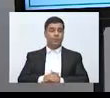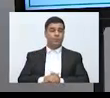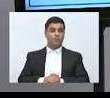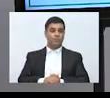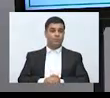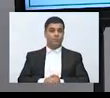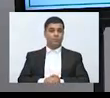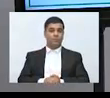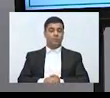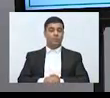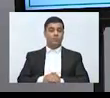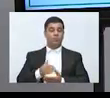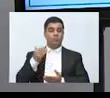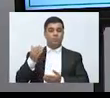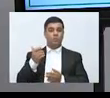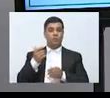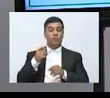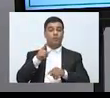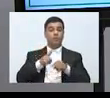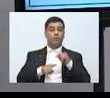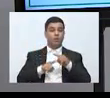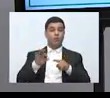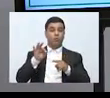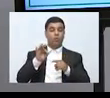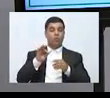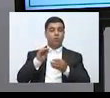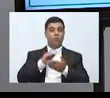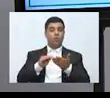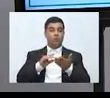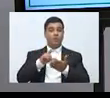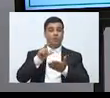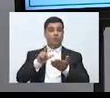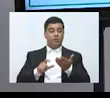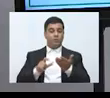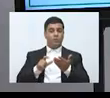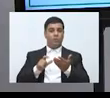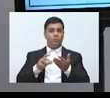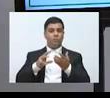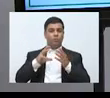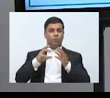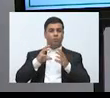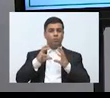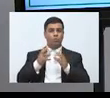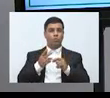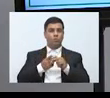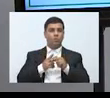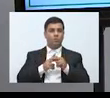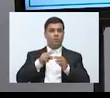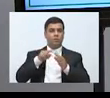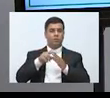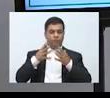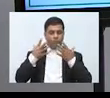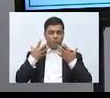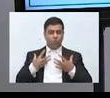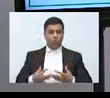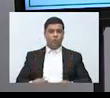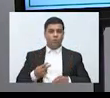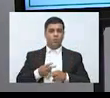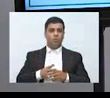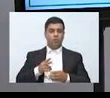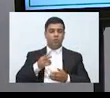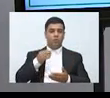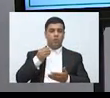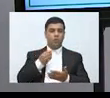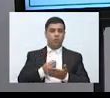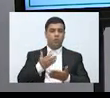Uning vatan haqidagi she'rlarida butun vujudi bilan vatanimizga, ona